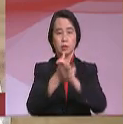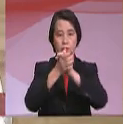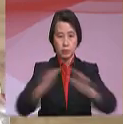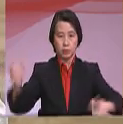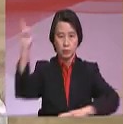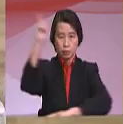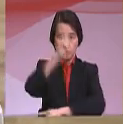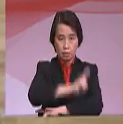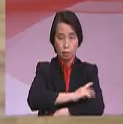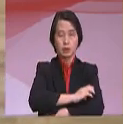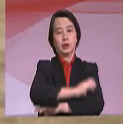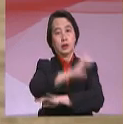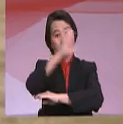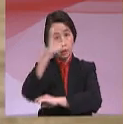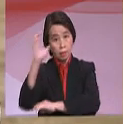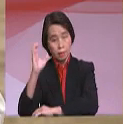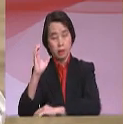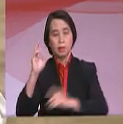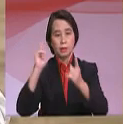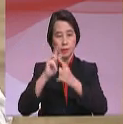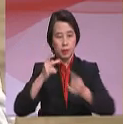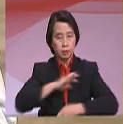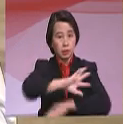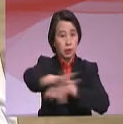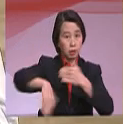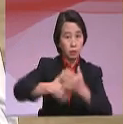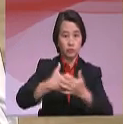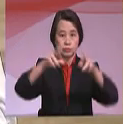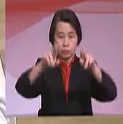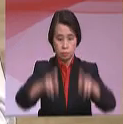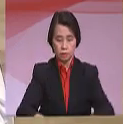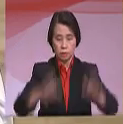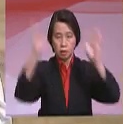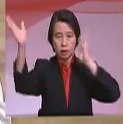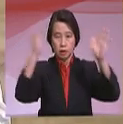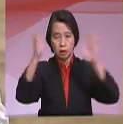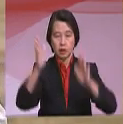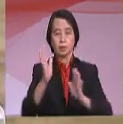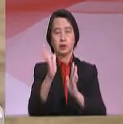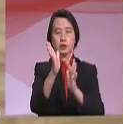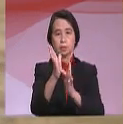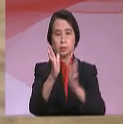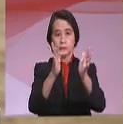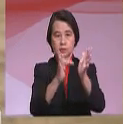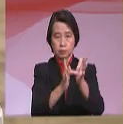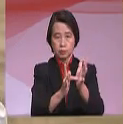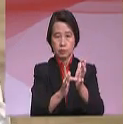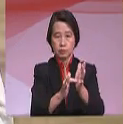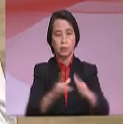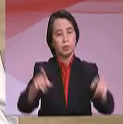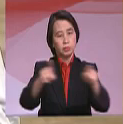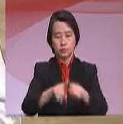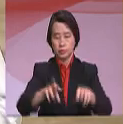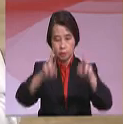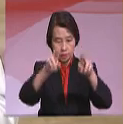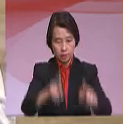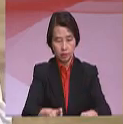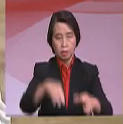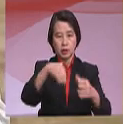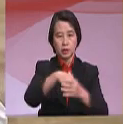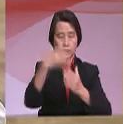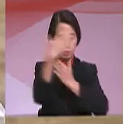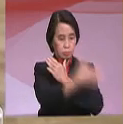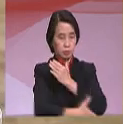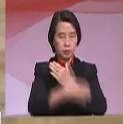Hari Natal kepada seluruh rakyat Malaysia beragama Kristian. Sebagai rakyat dalam sebuah